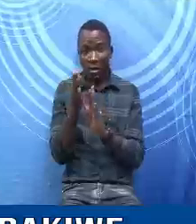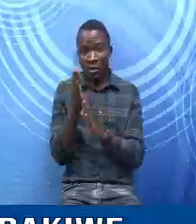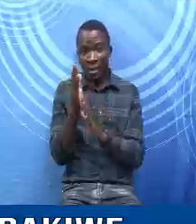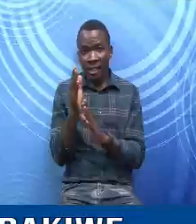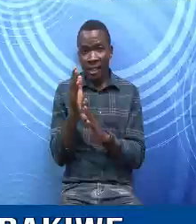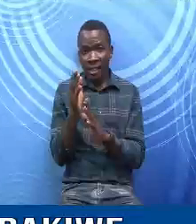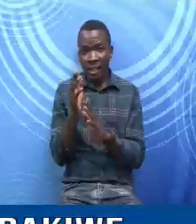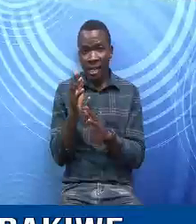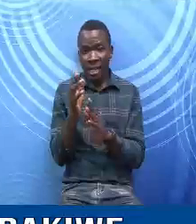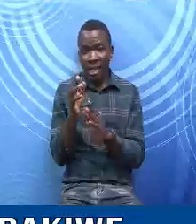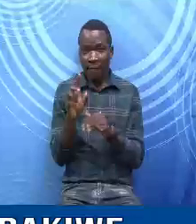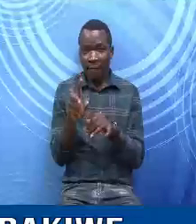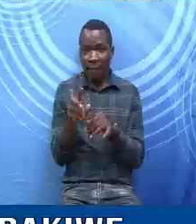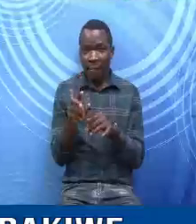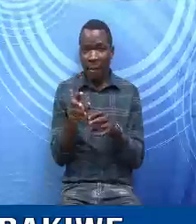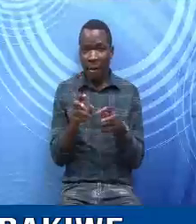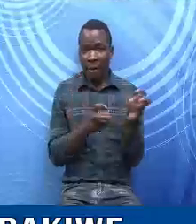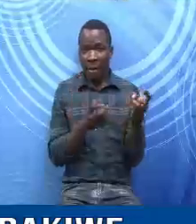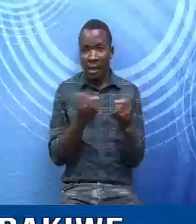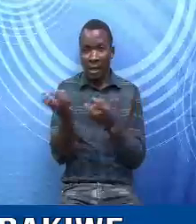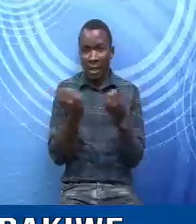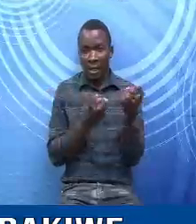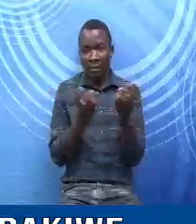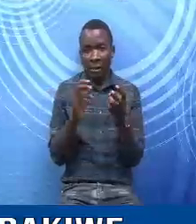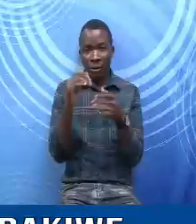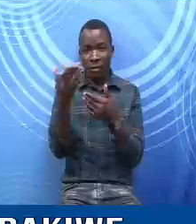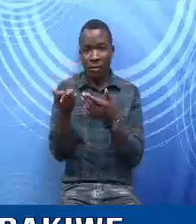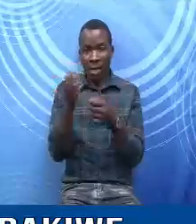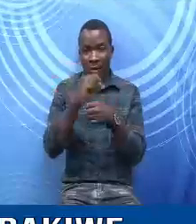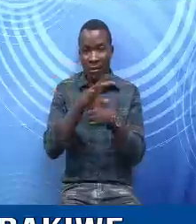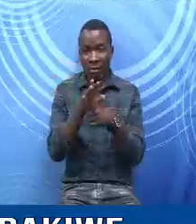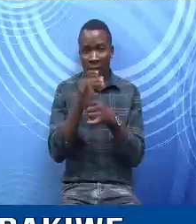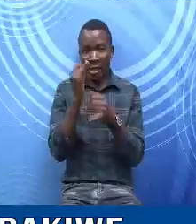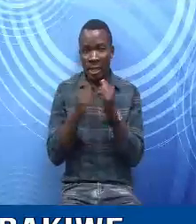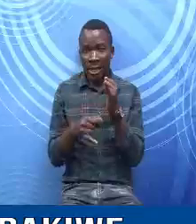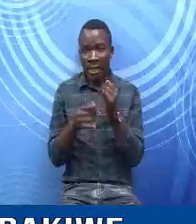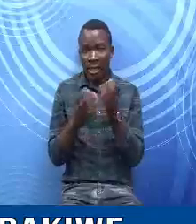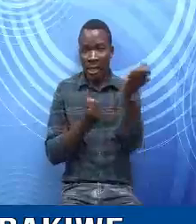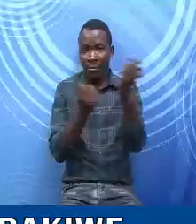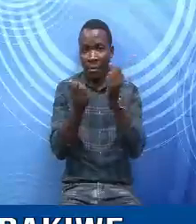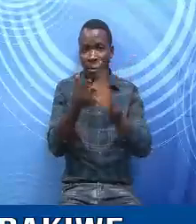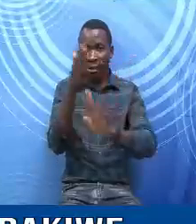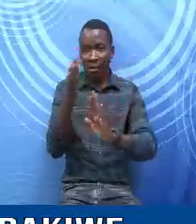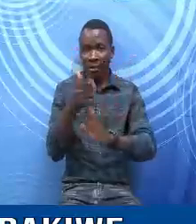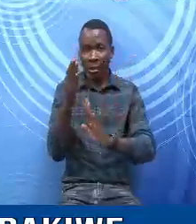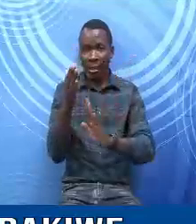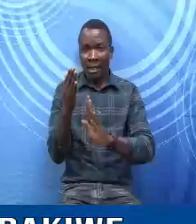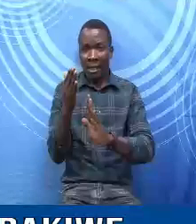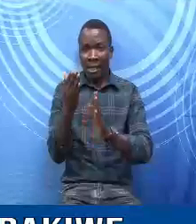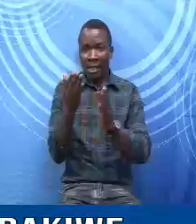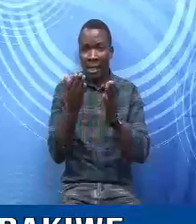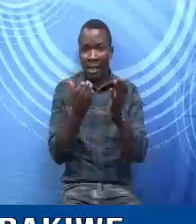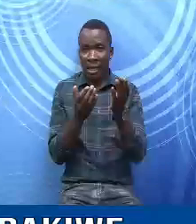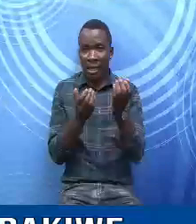nimara kugira na koroni irangiye imodoka zihuta urabona ko bizagerageza kutugabanyiriza